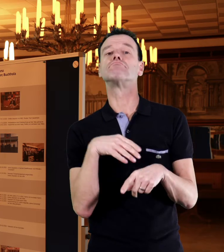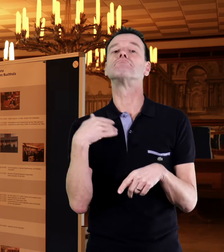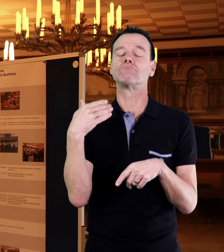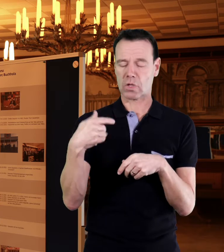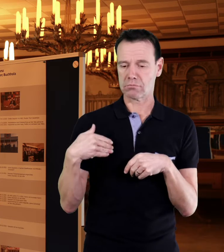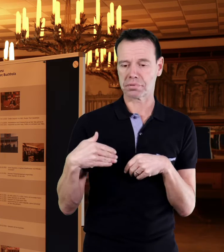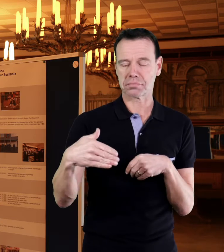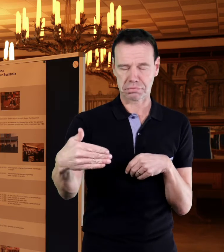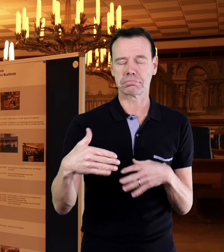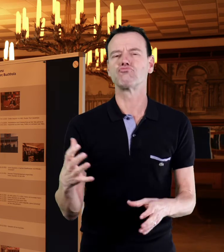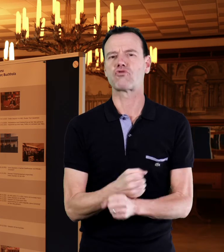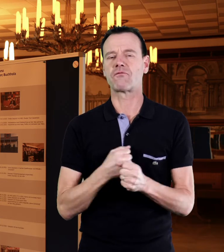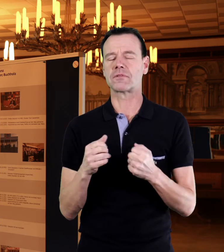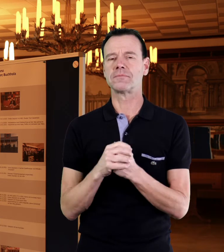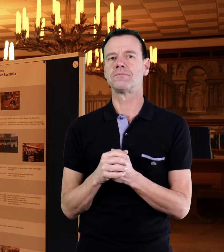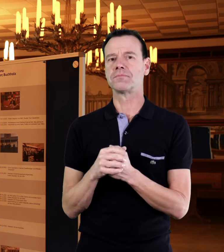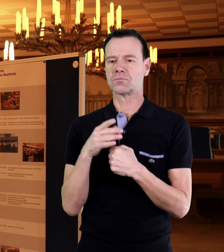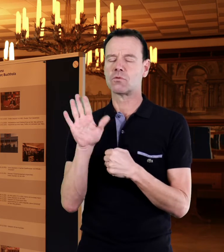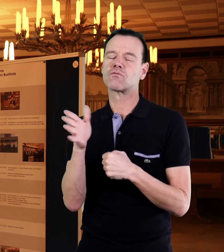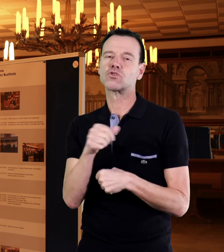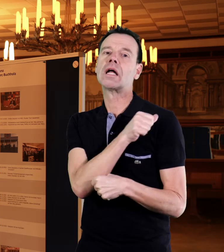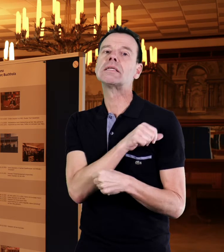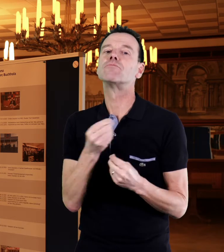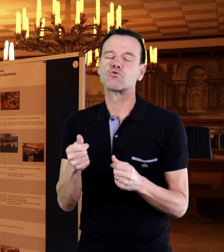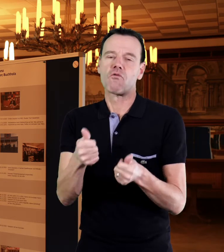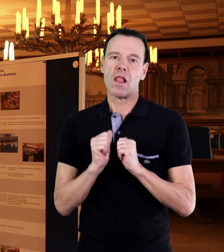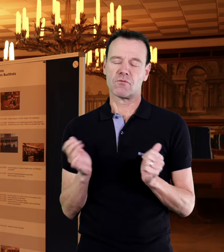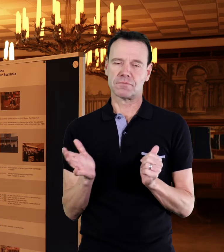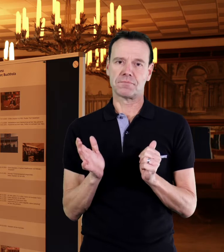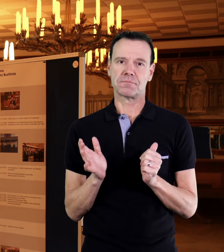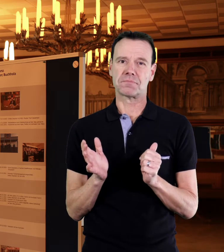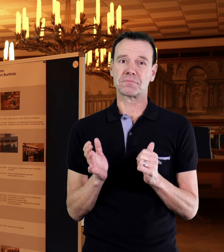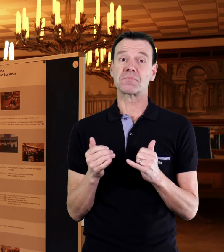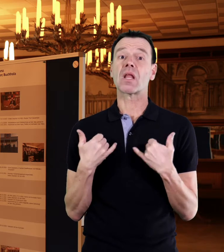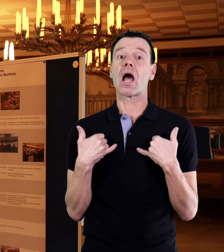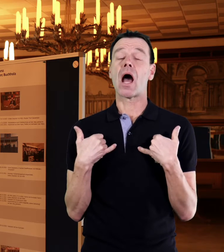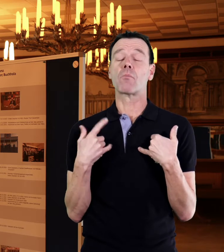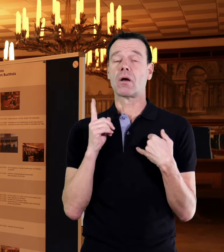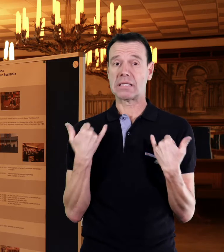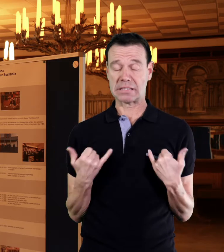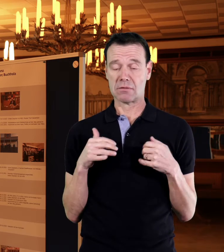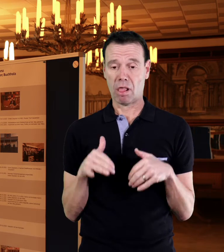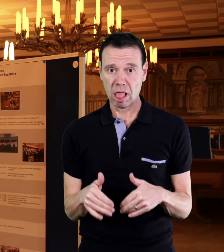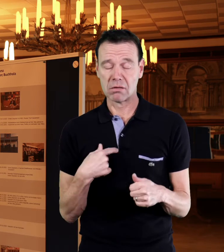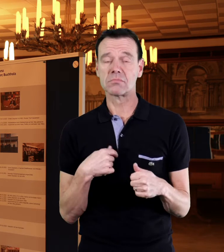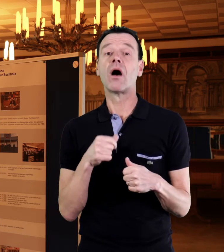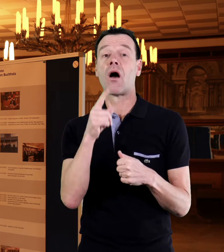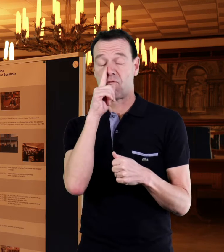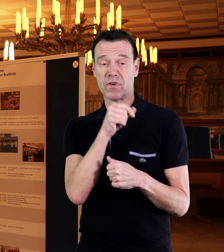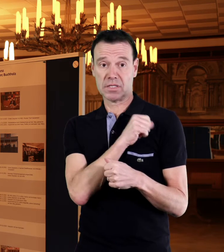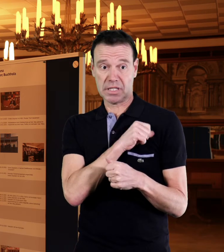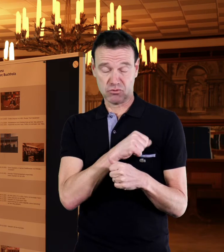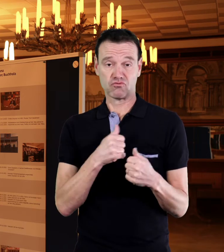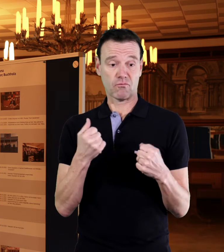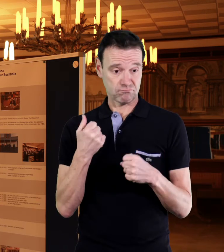meistern. Dabei wird uns der Impfstoff helfen. Wir dürfen allerdings nicht dem Trugschluss verfallen, dass wir mit dem Impfstoff